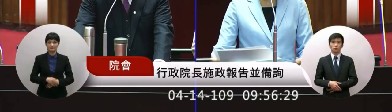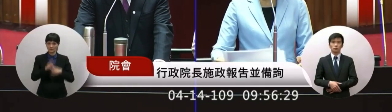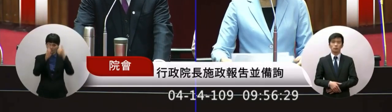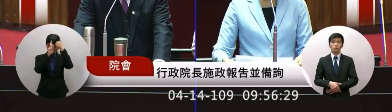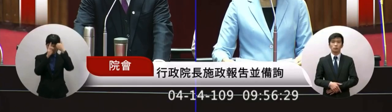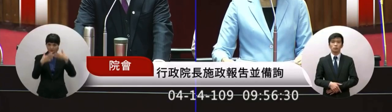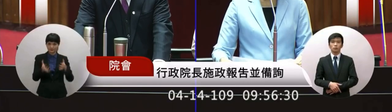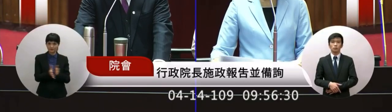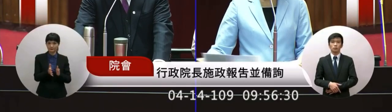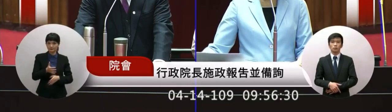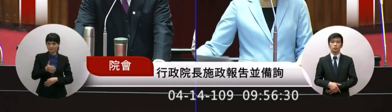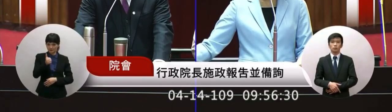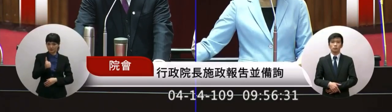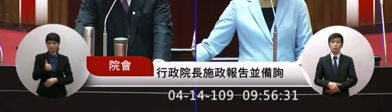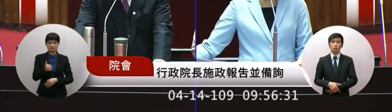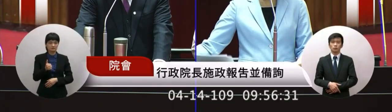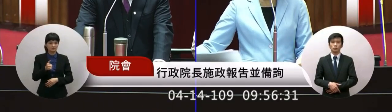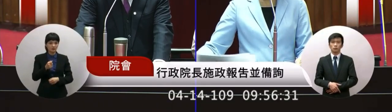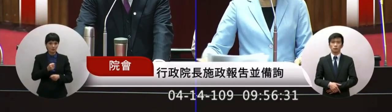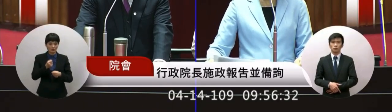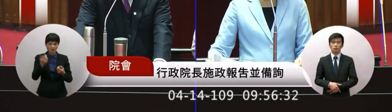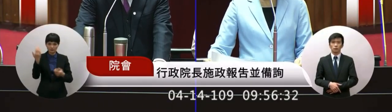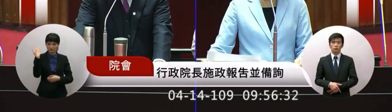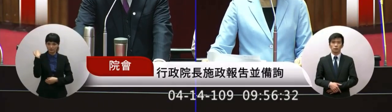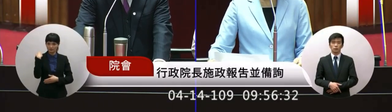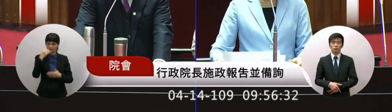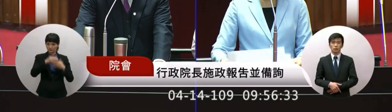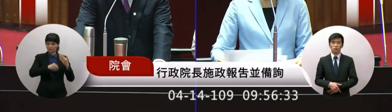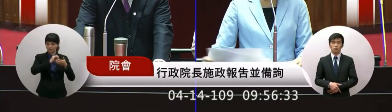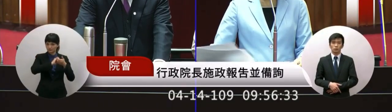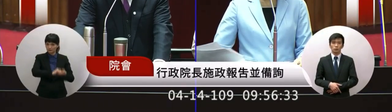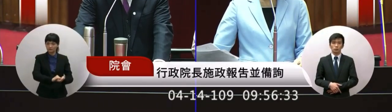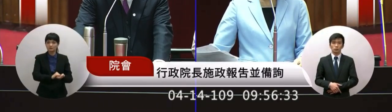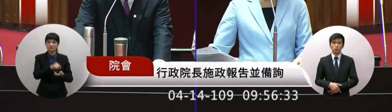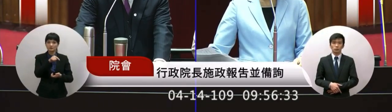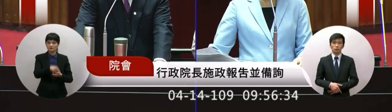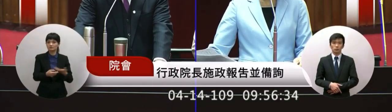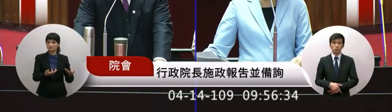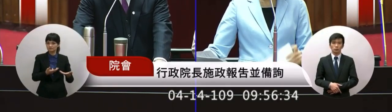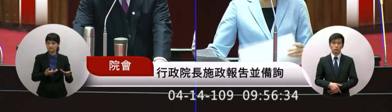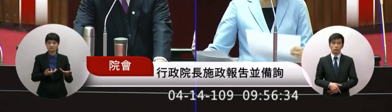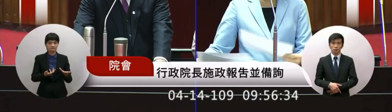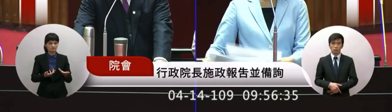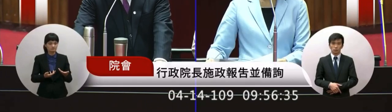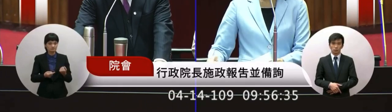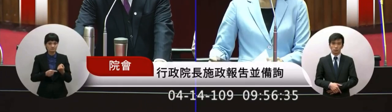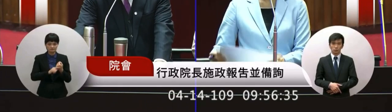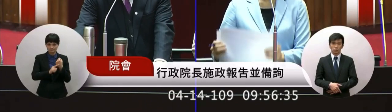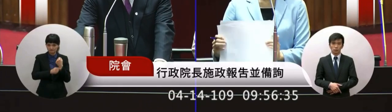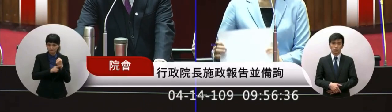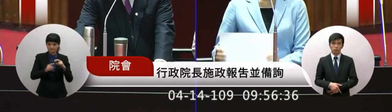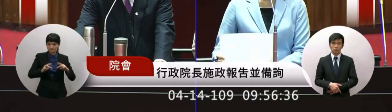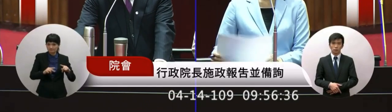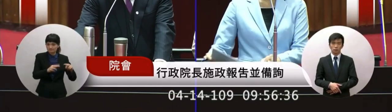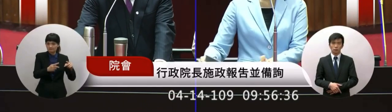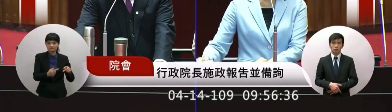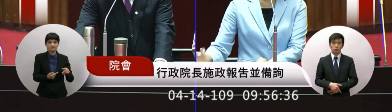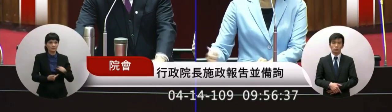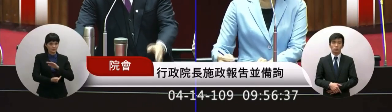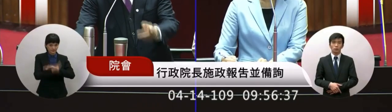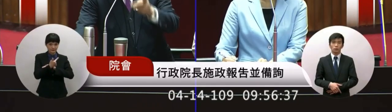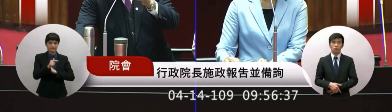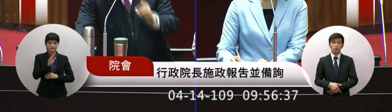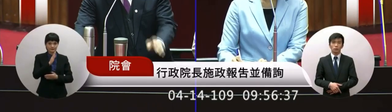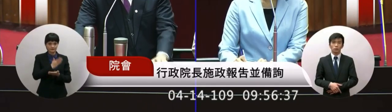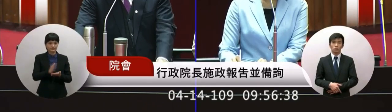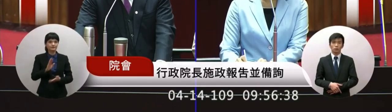关规定过去作业的这个现实的一一解套。所以有了这一次经验后，我